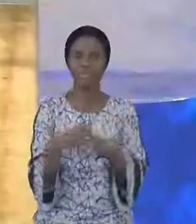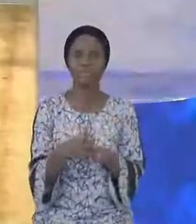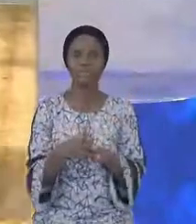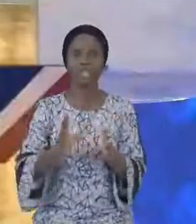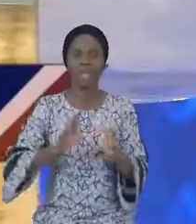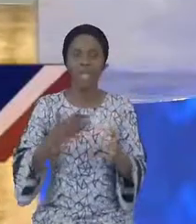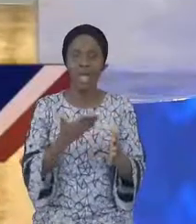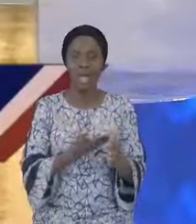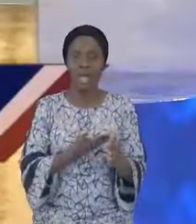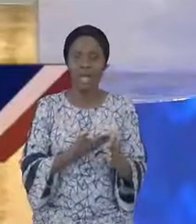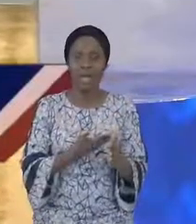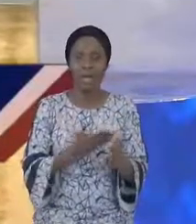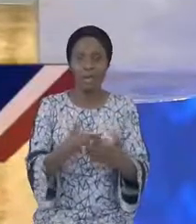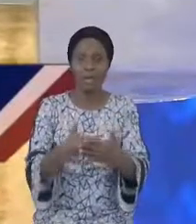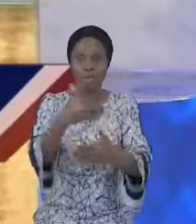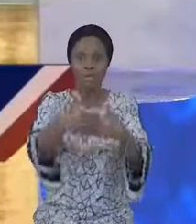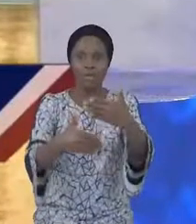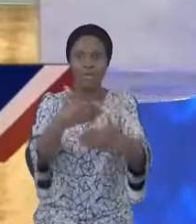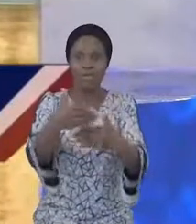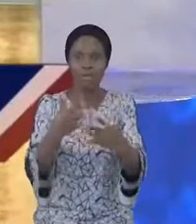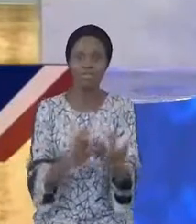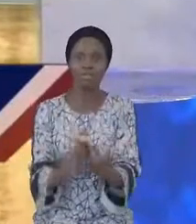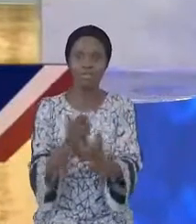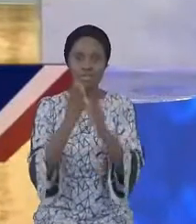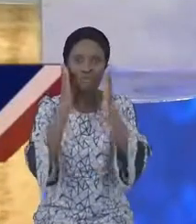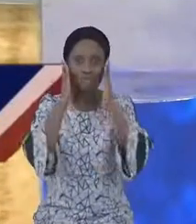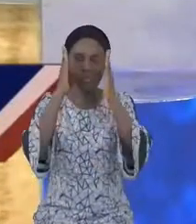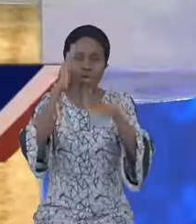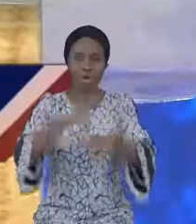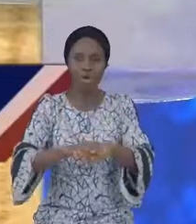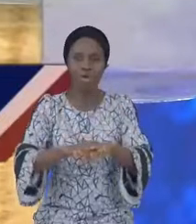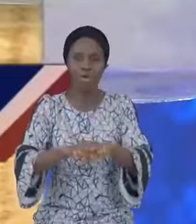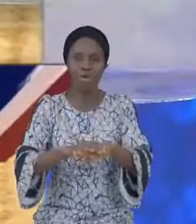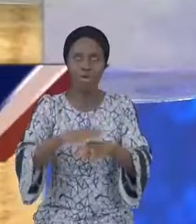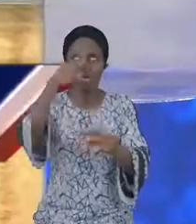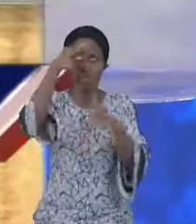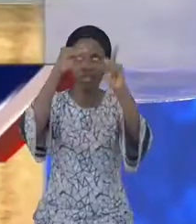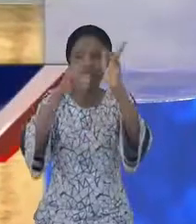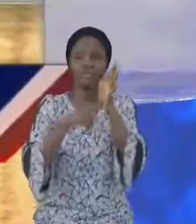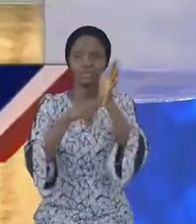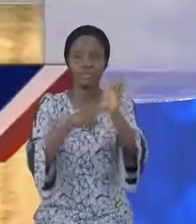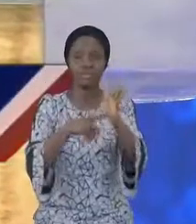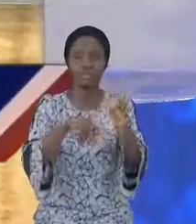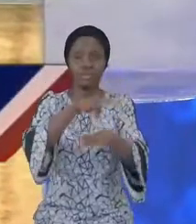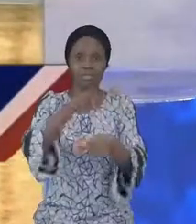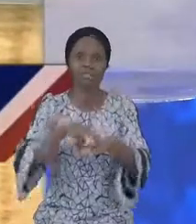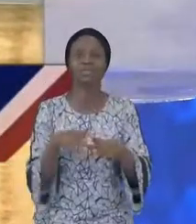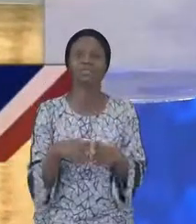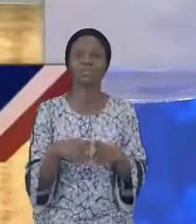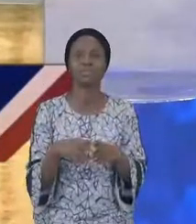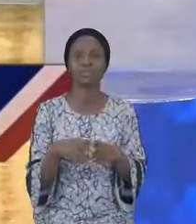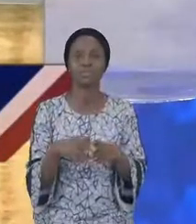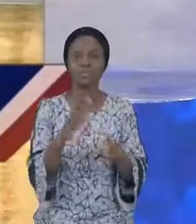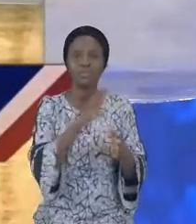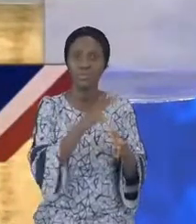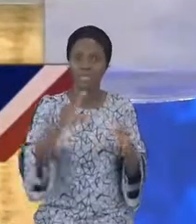travers la focalisation sur sa nature démontrée. Christ a démontré sa nature